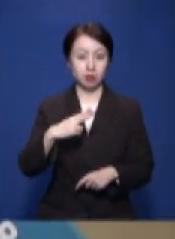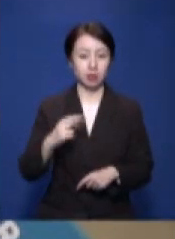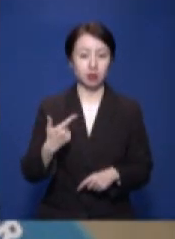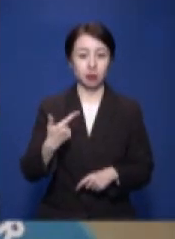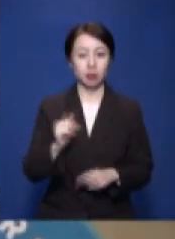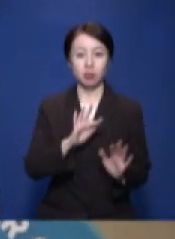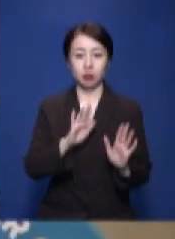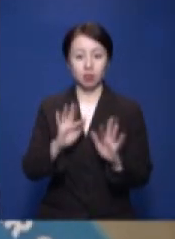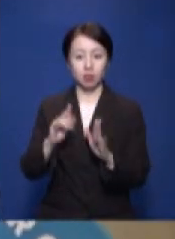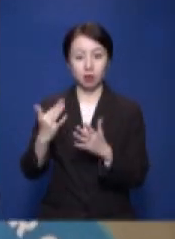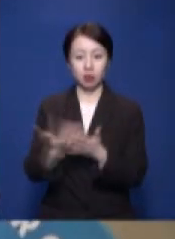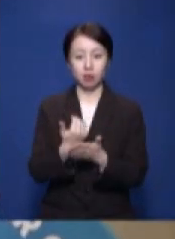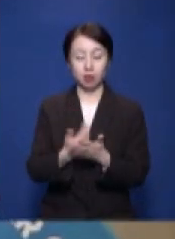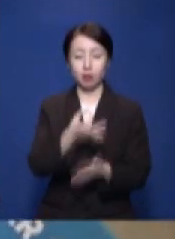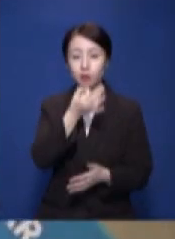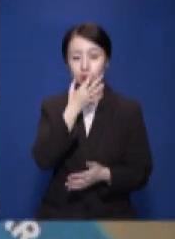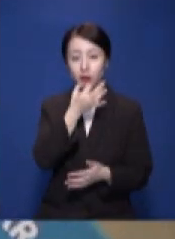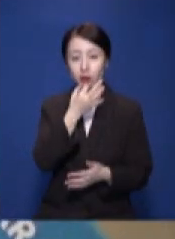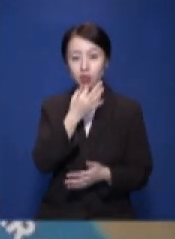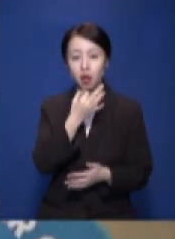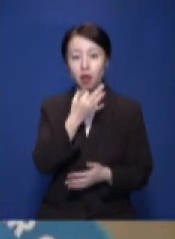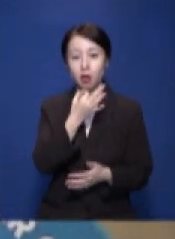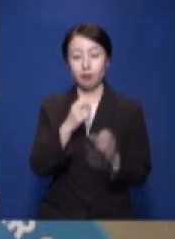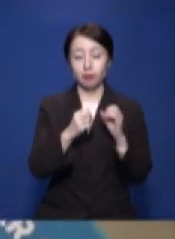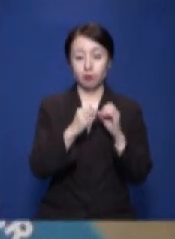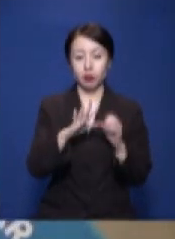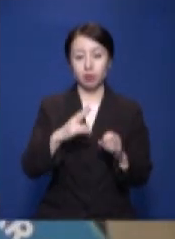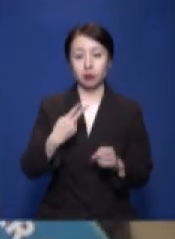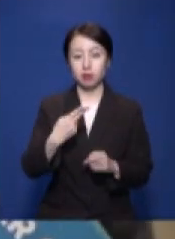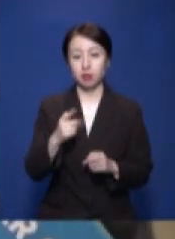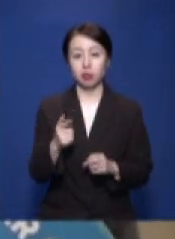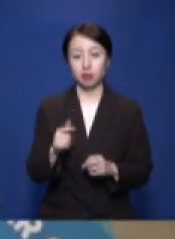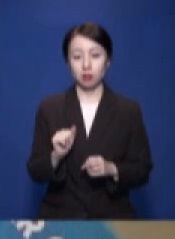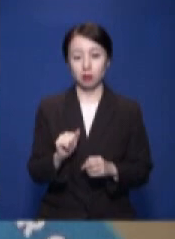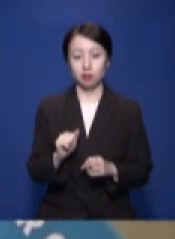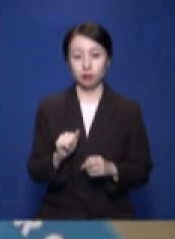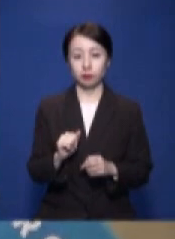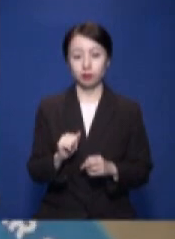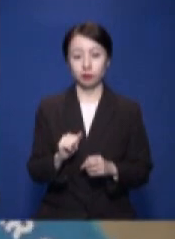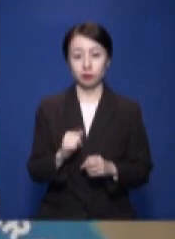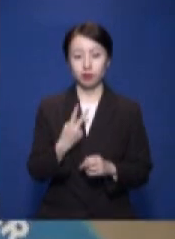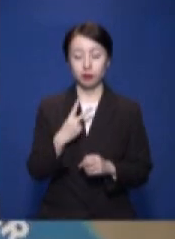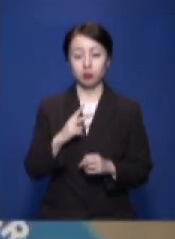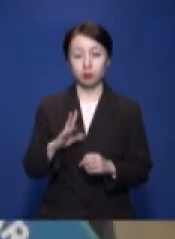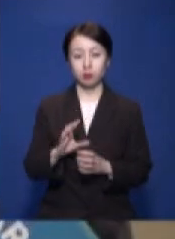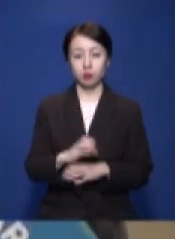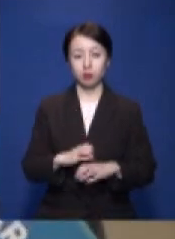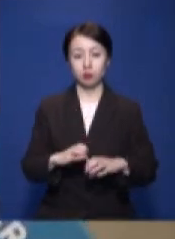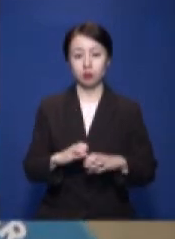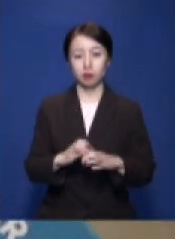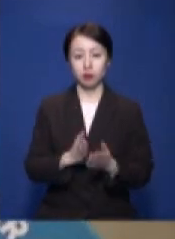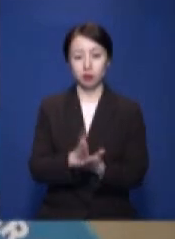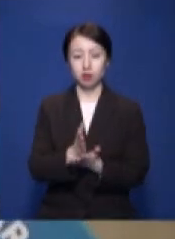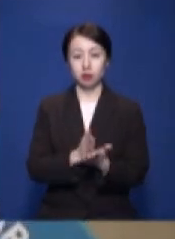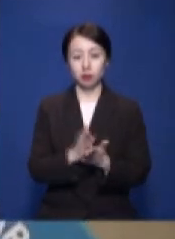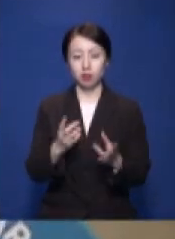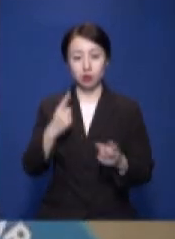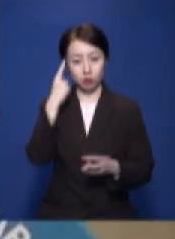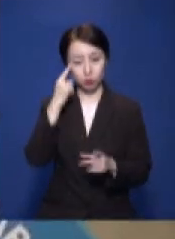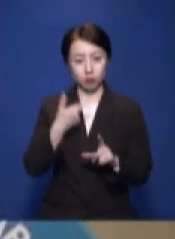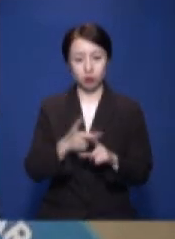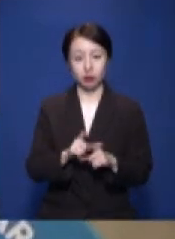урожай, майлы дақылдардан 15 центнерден алдық. Бұл енді үкімет тарапынан берген көмектің арқасы деп